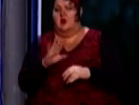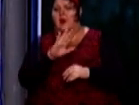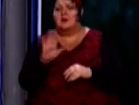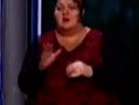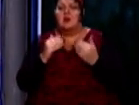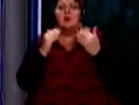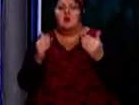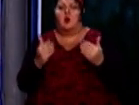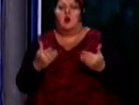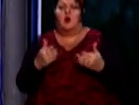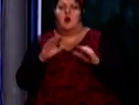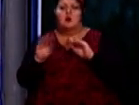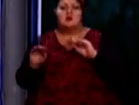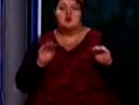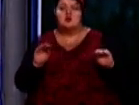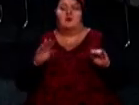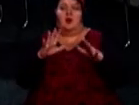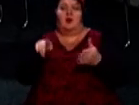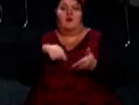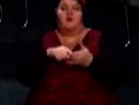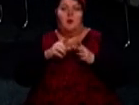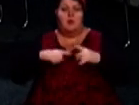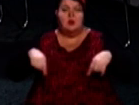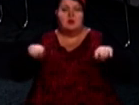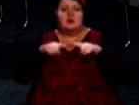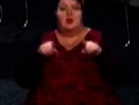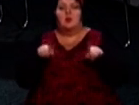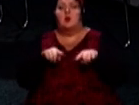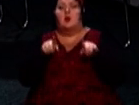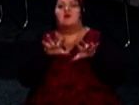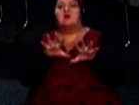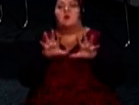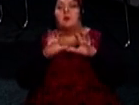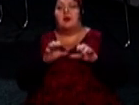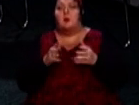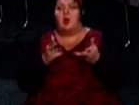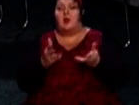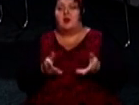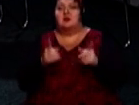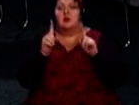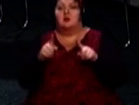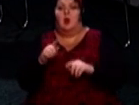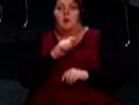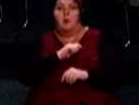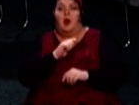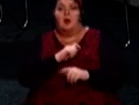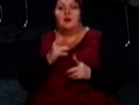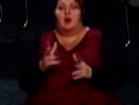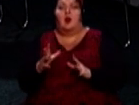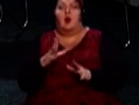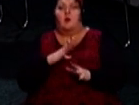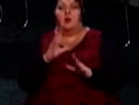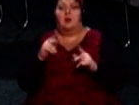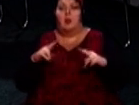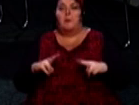його розташування в структурі міста, ні то, як він сприймається, ні баня та, яка була, ні